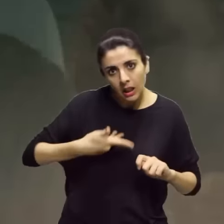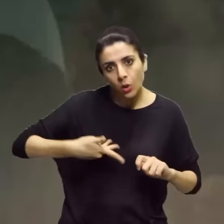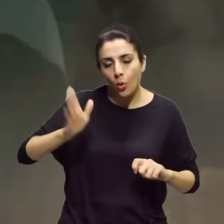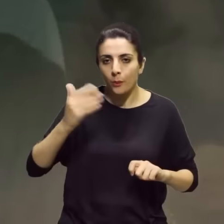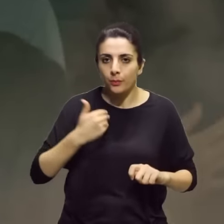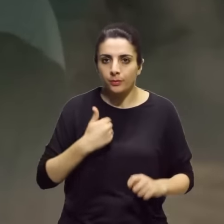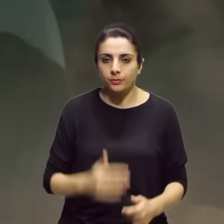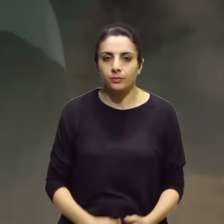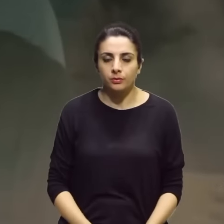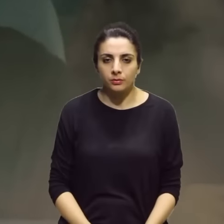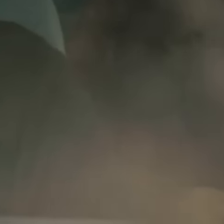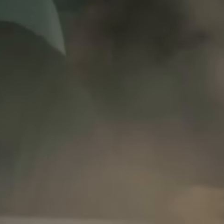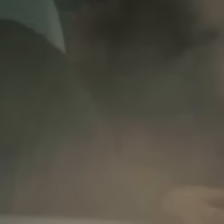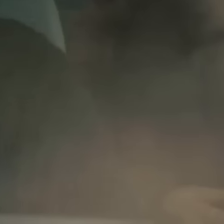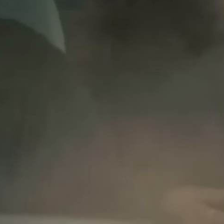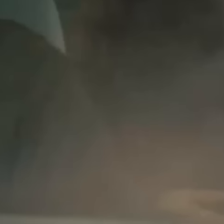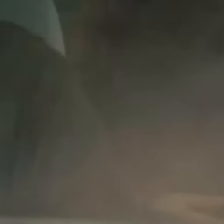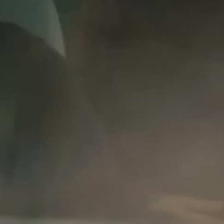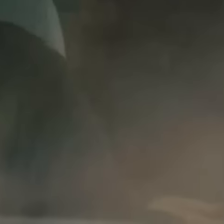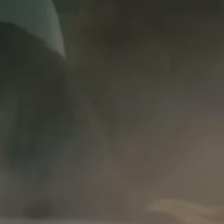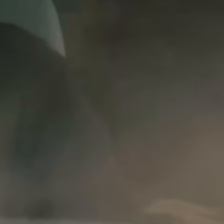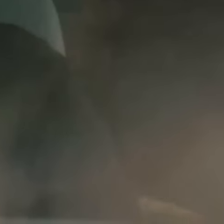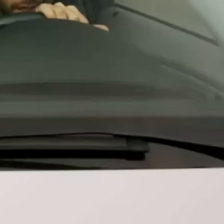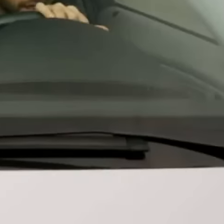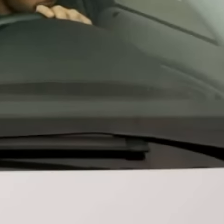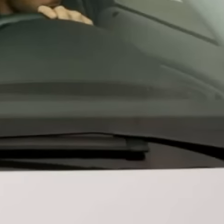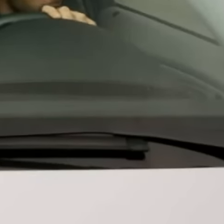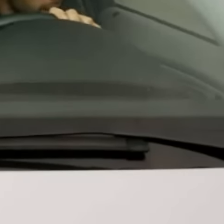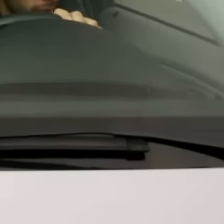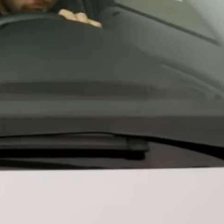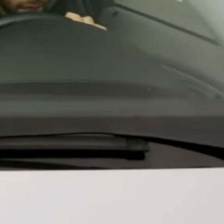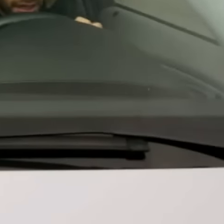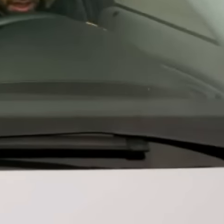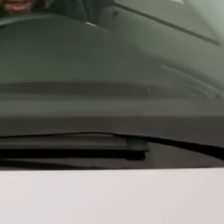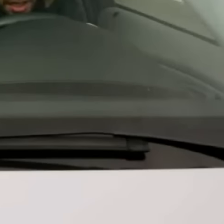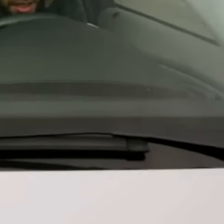gidiyoruz. Metin kemerini bağlayıp yola koyuldu.